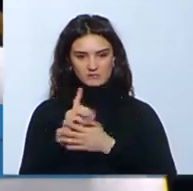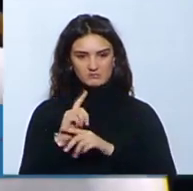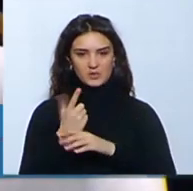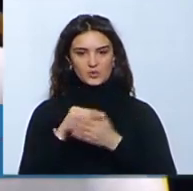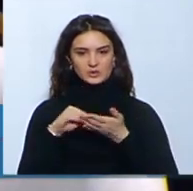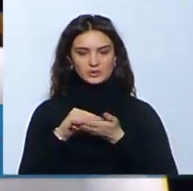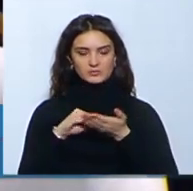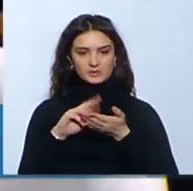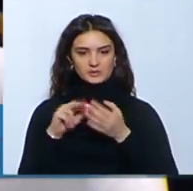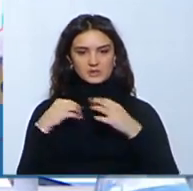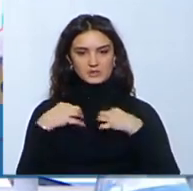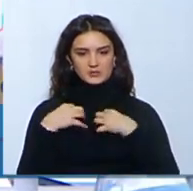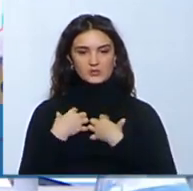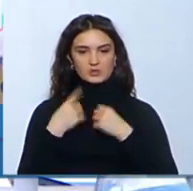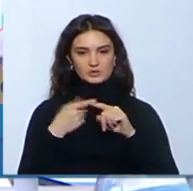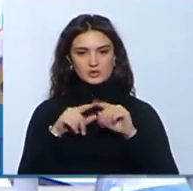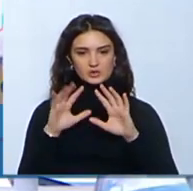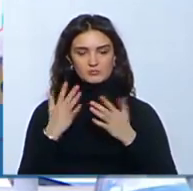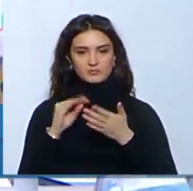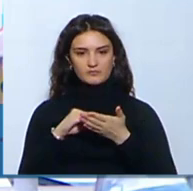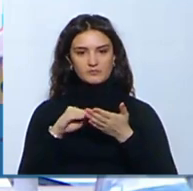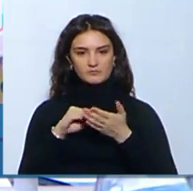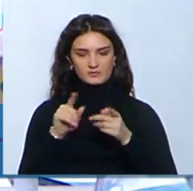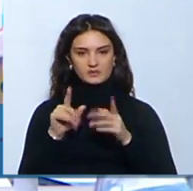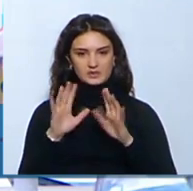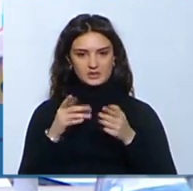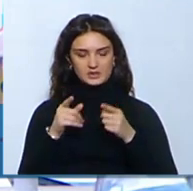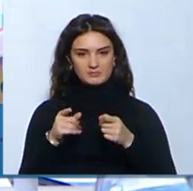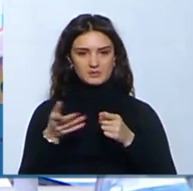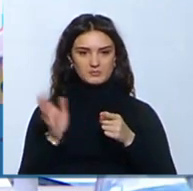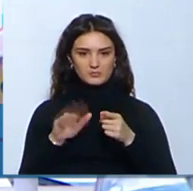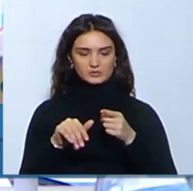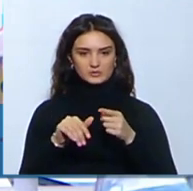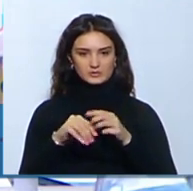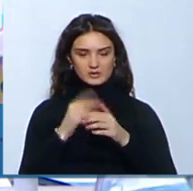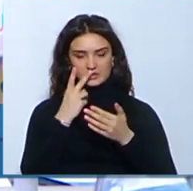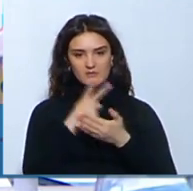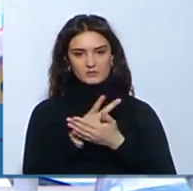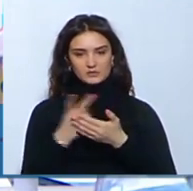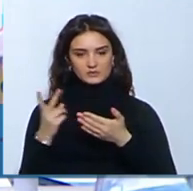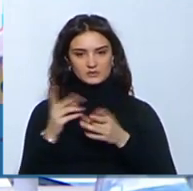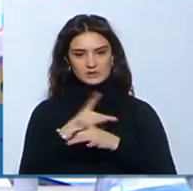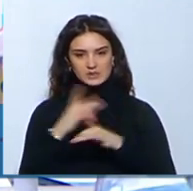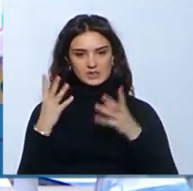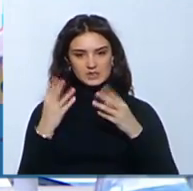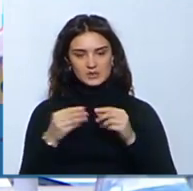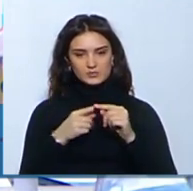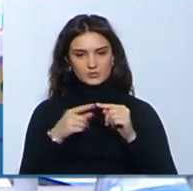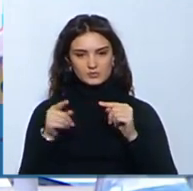მეორდება და სამწუხაროდ ეს შემთხვევები ხდება თქვენთან. მოდით გადავავლოთ თვალი